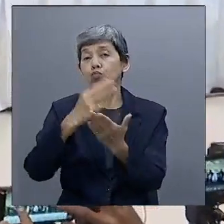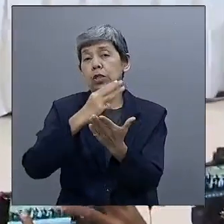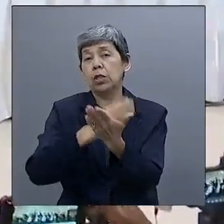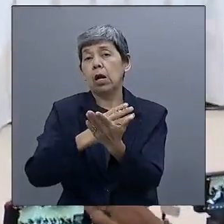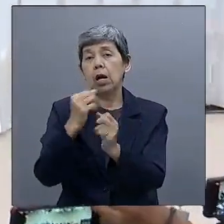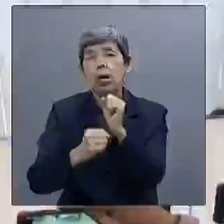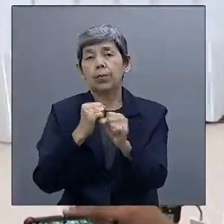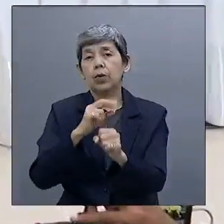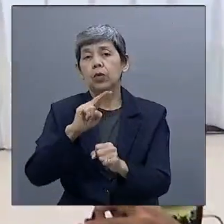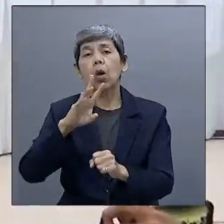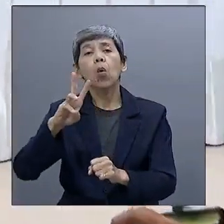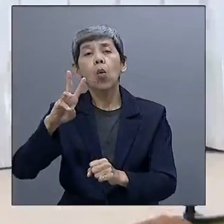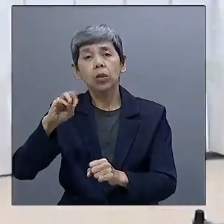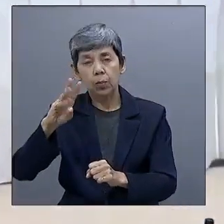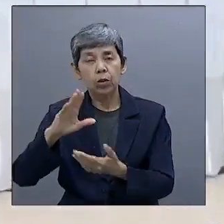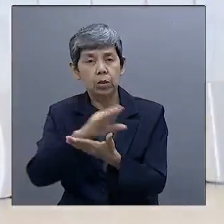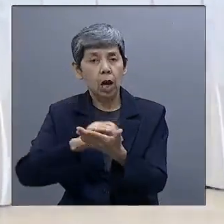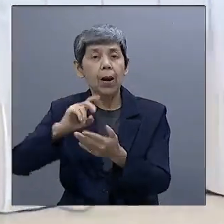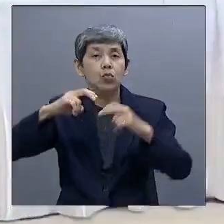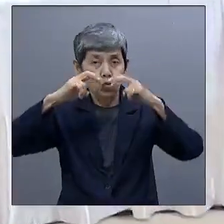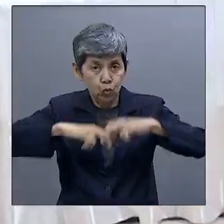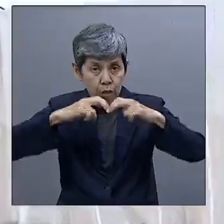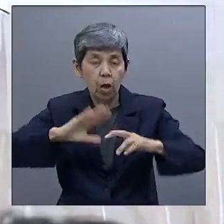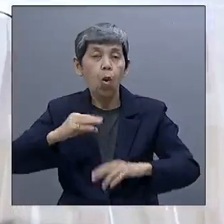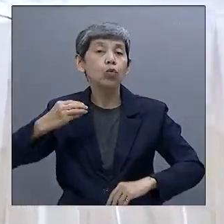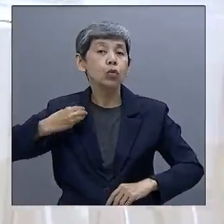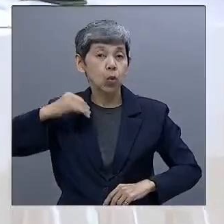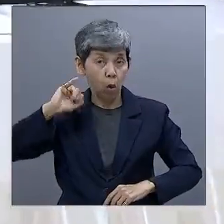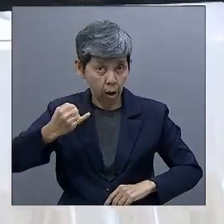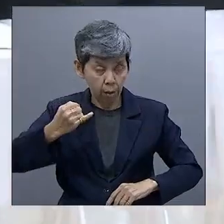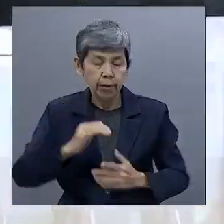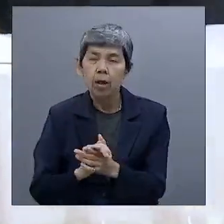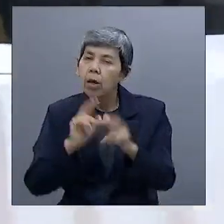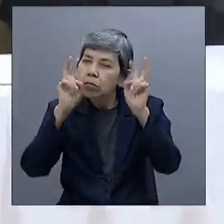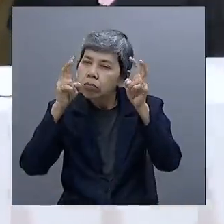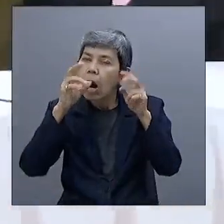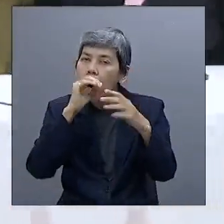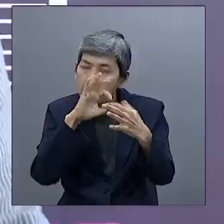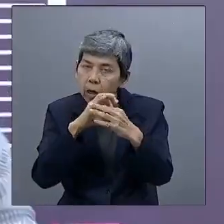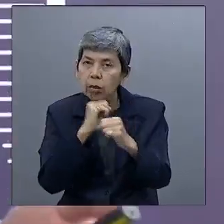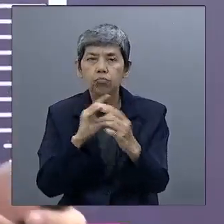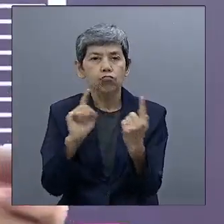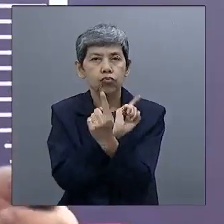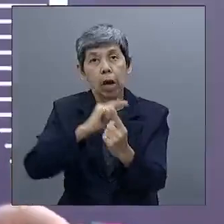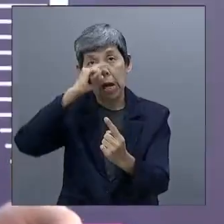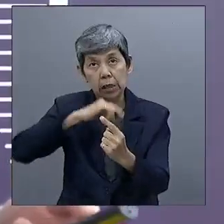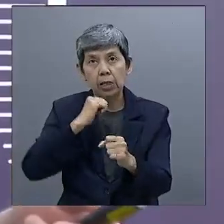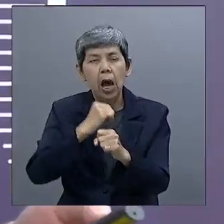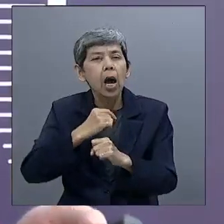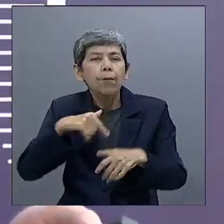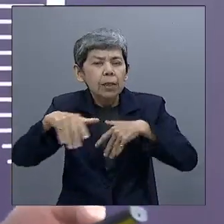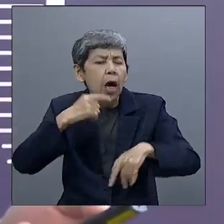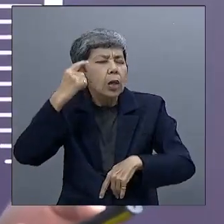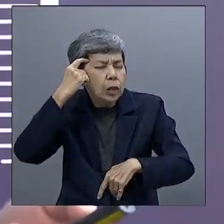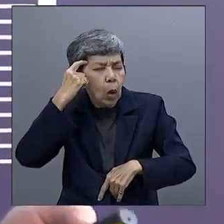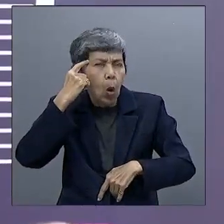ำปี2566ของสถาบันวิจัยสังคมจุฬาลงกรณ์มหาวิทยาลัยในหัวข้อที่ว่าสังคมไทยบนความคาดหวังและความหวาด